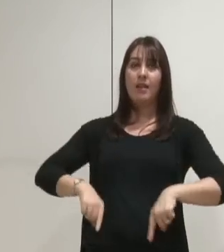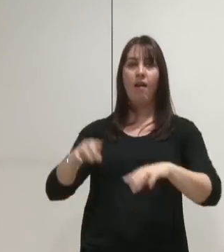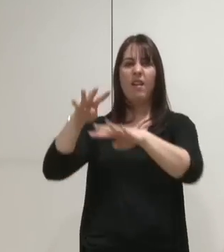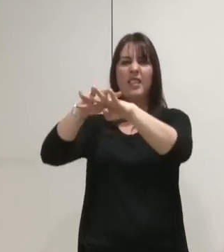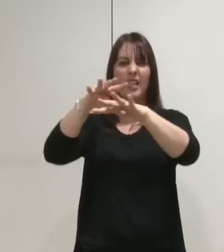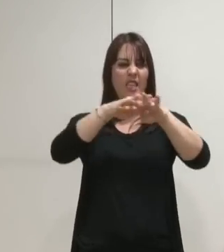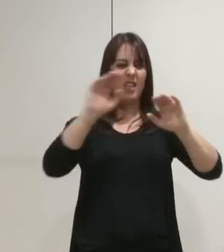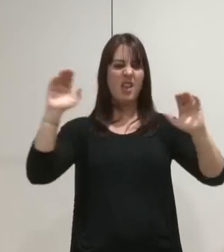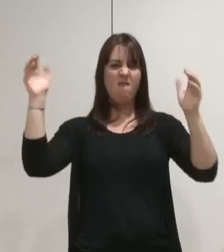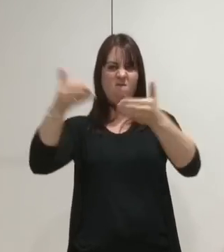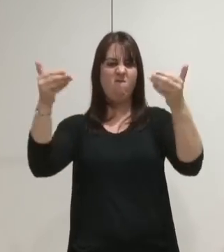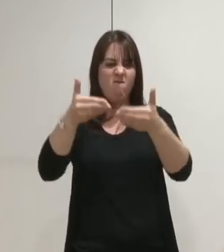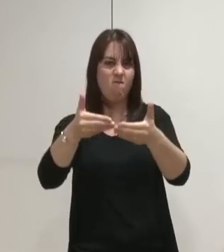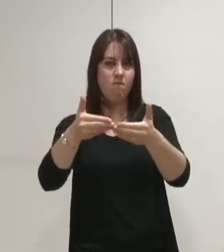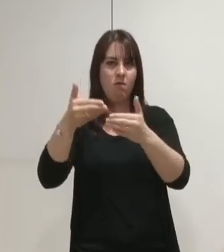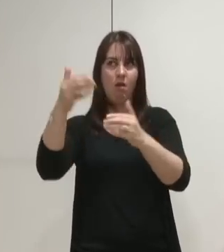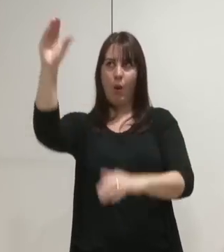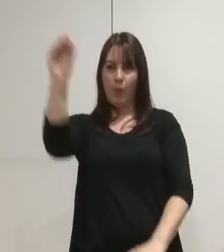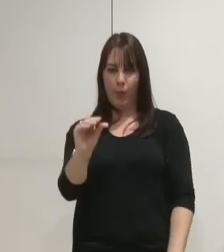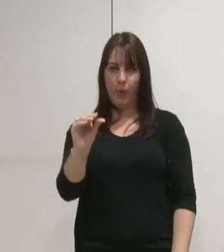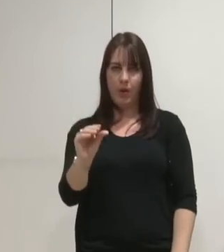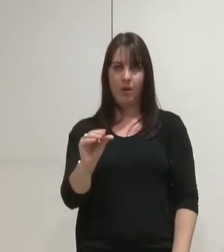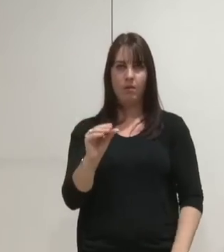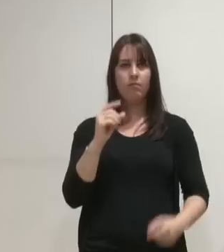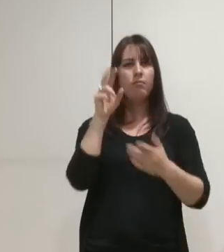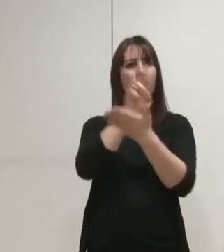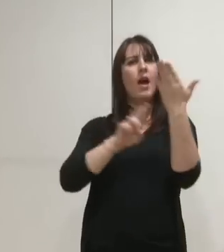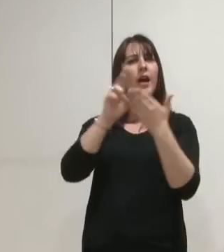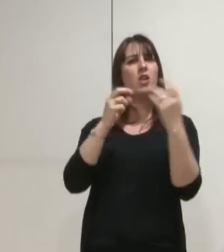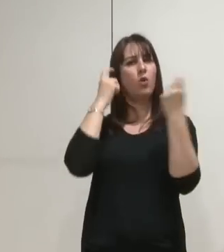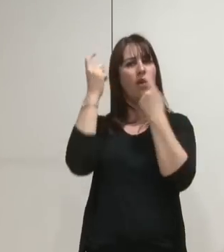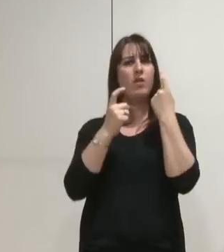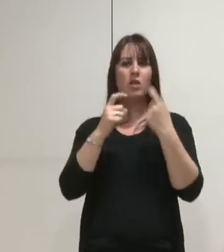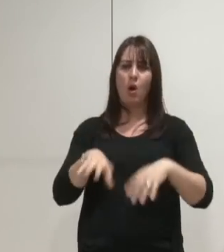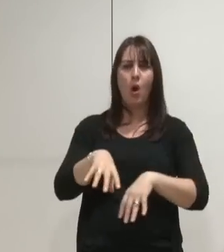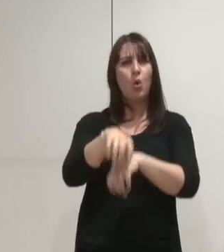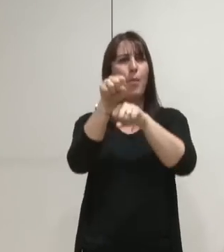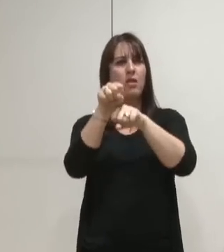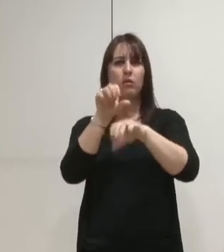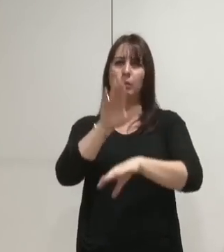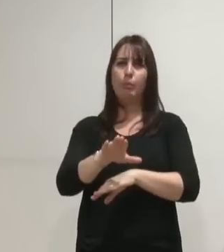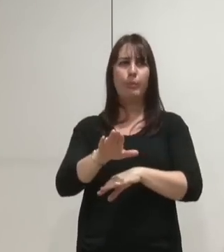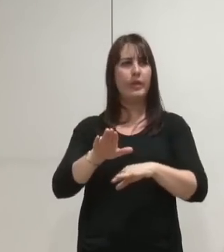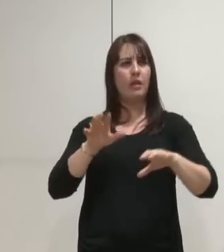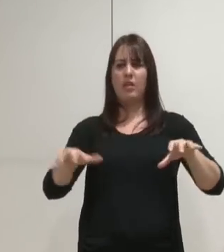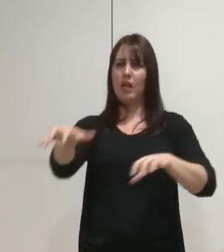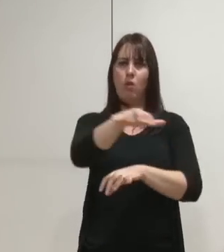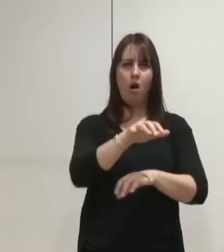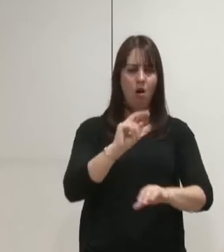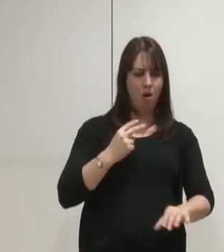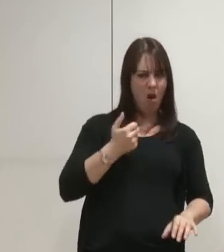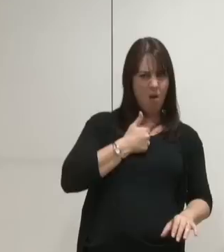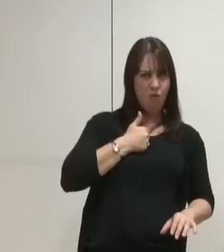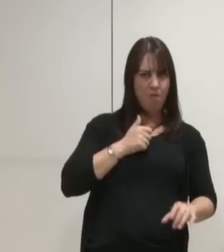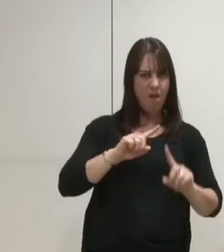quartiers questionne fortement la région dans sa compétence d'aménagement du territoire et elle se dit est-ce que il faut moi aussi que je resserre